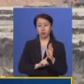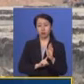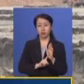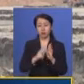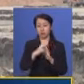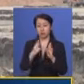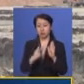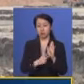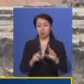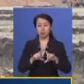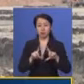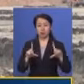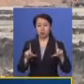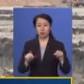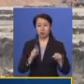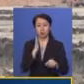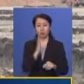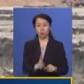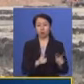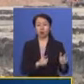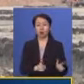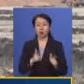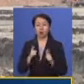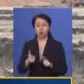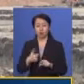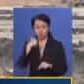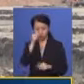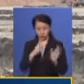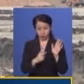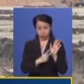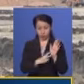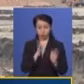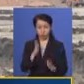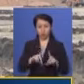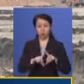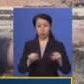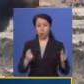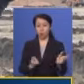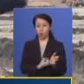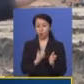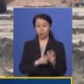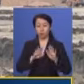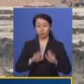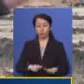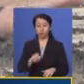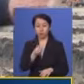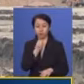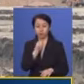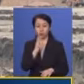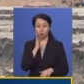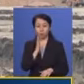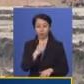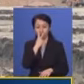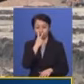17 объектов, будет готово в этом году 7. 7 – это значит двугольная площадка с кормовым столом. Вот здесь вот